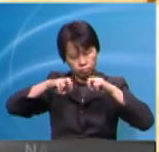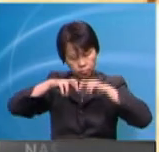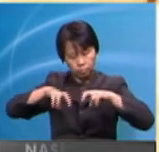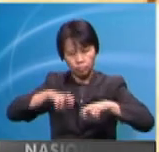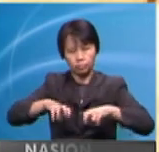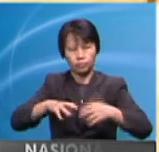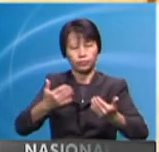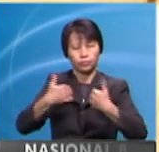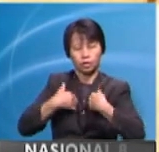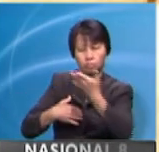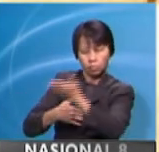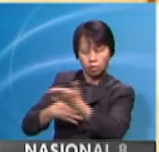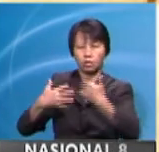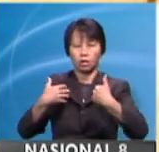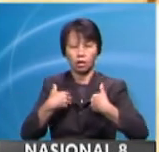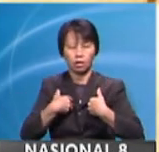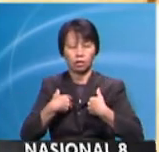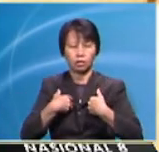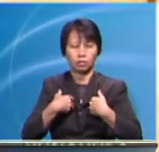yeah. Mereka mengadakan